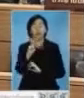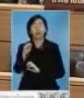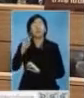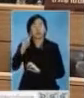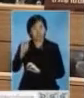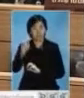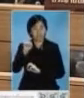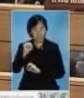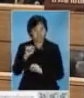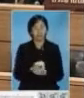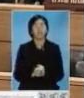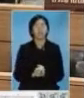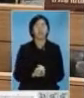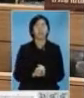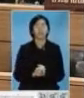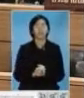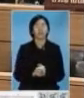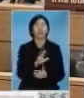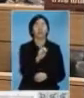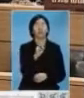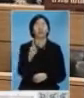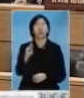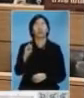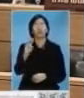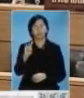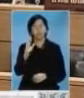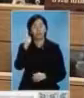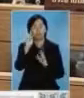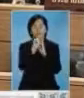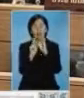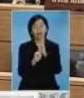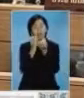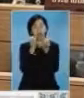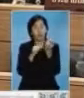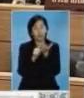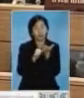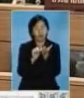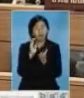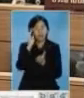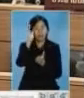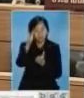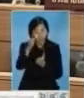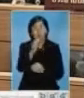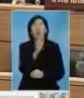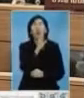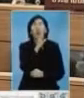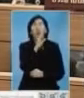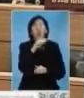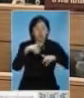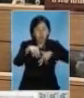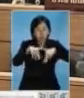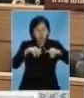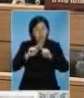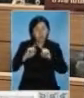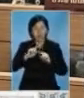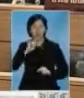68นี้เพื่อเปิดช่องให้การแก้ไขกฎหมายต่อไปในวันข้างหน้าถ้าหากจะมีการร้องเรียน